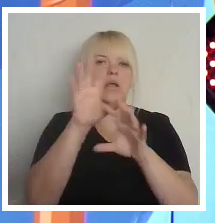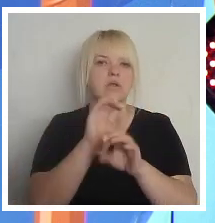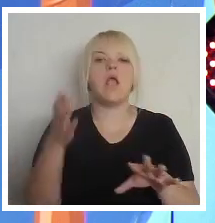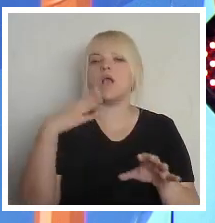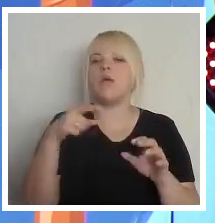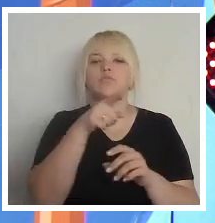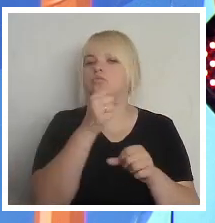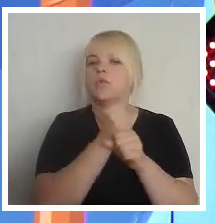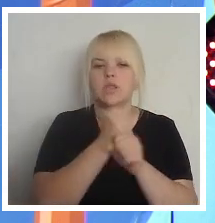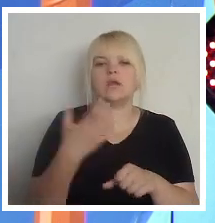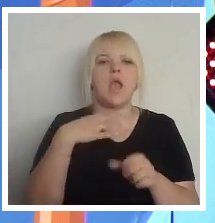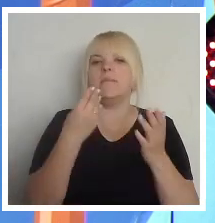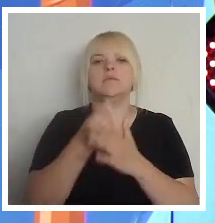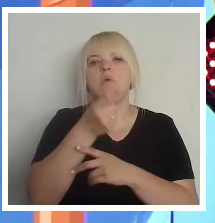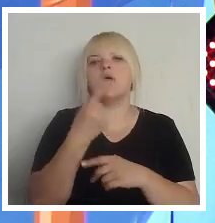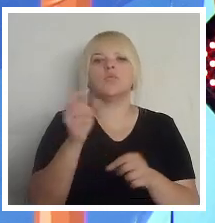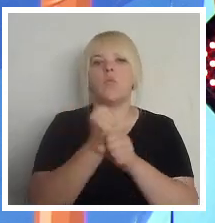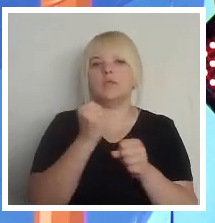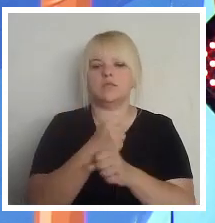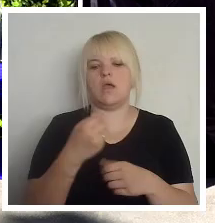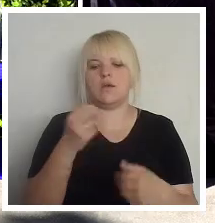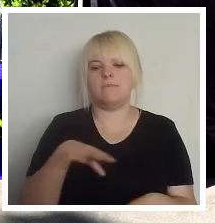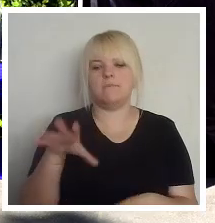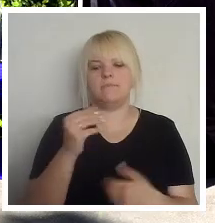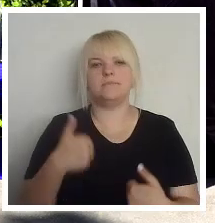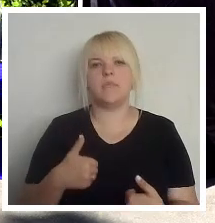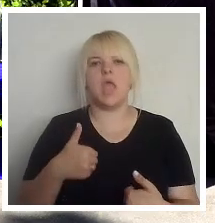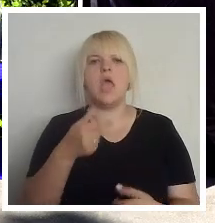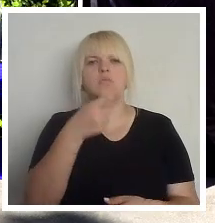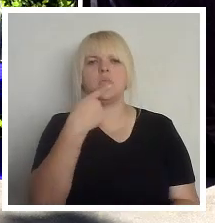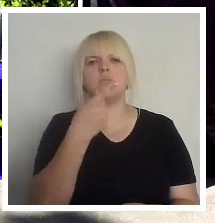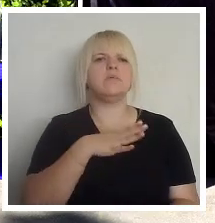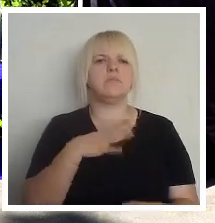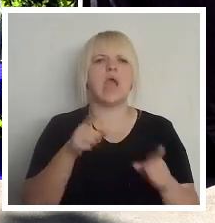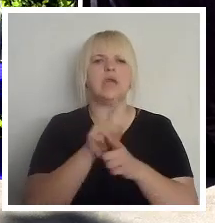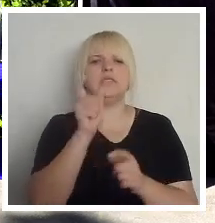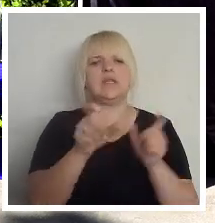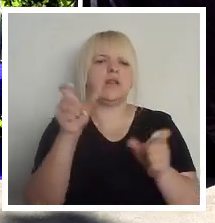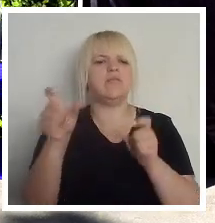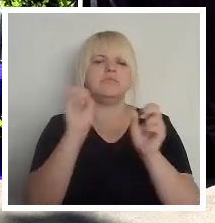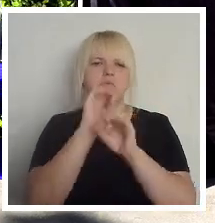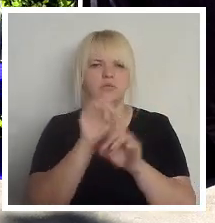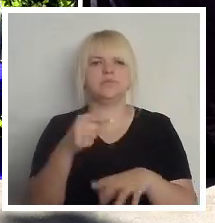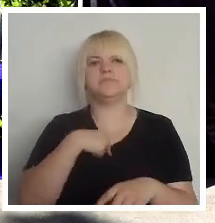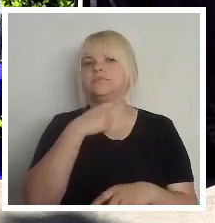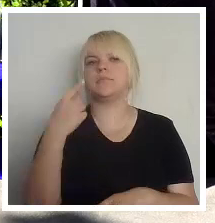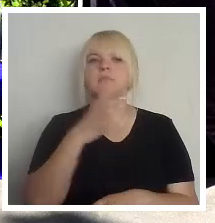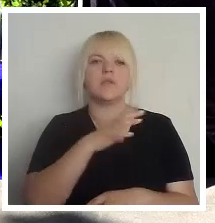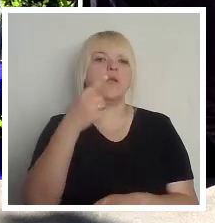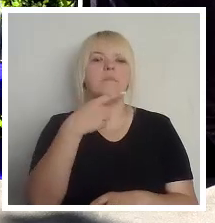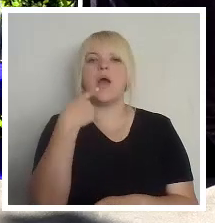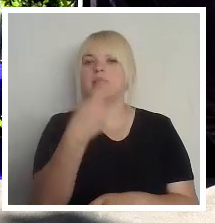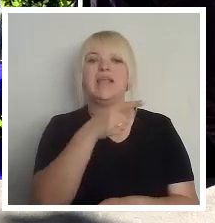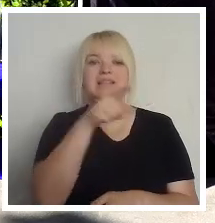to darām un ko mēs darām. Tu pieminēji cilvēkus un skaidrošanu. Es gribu pateikt tiem, kas šeit ir